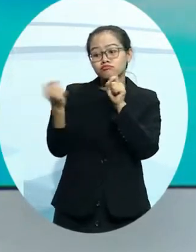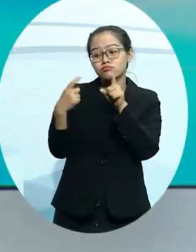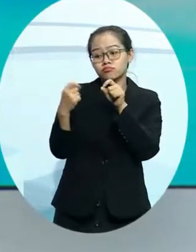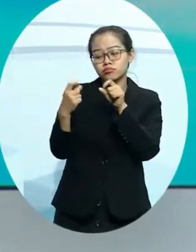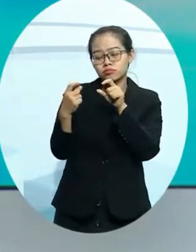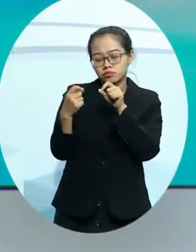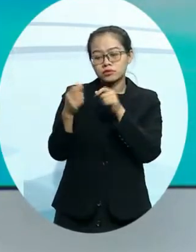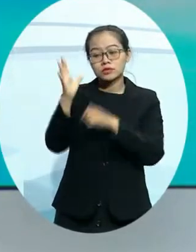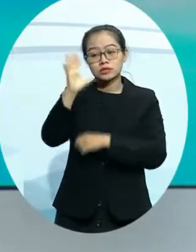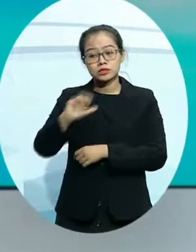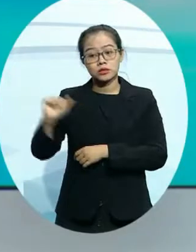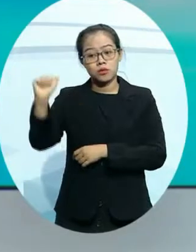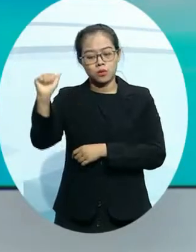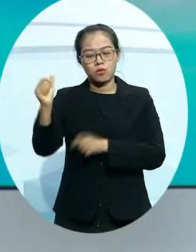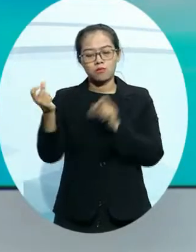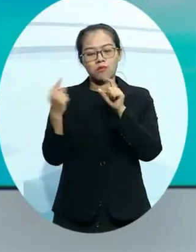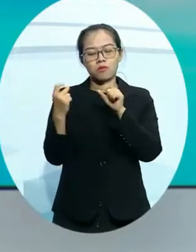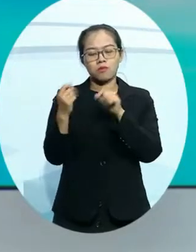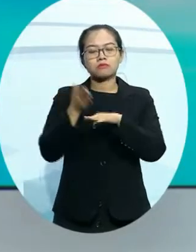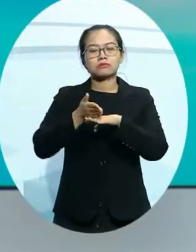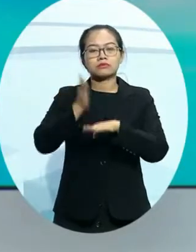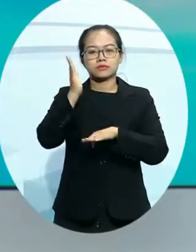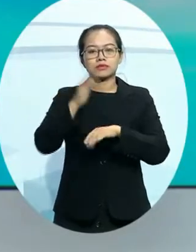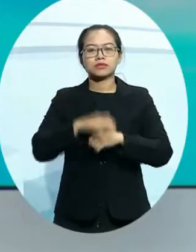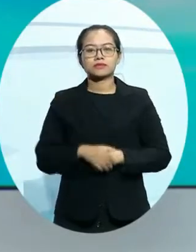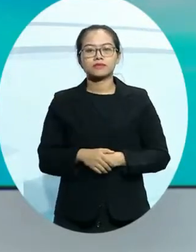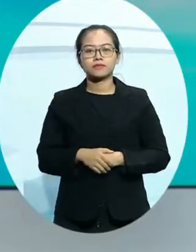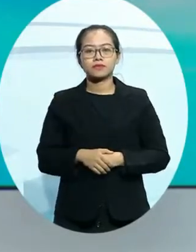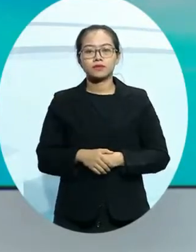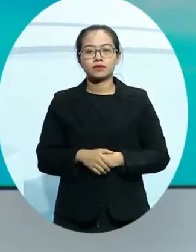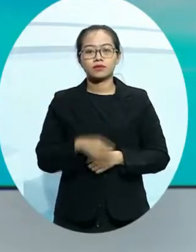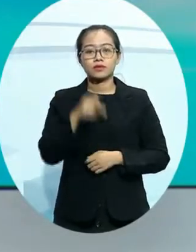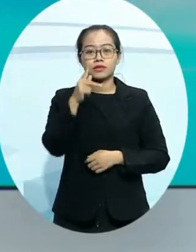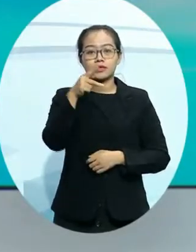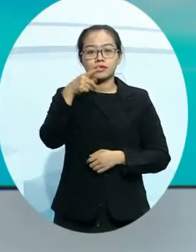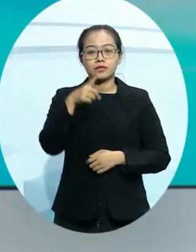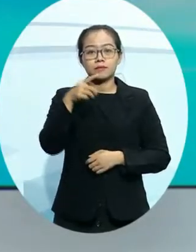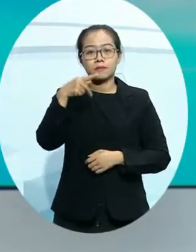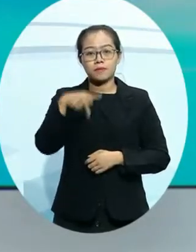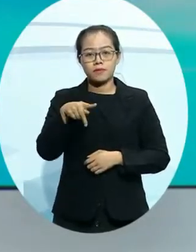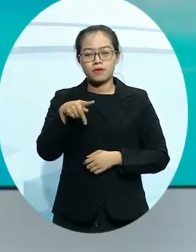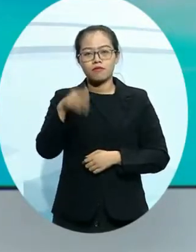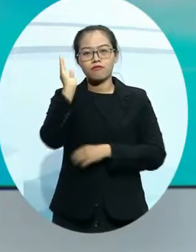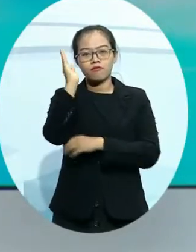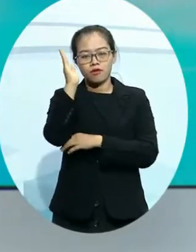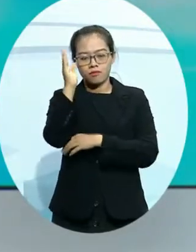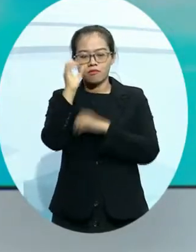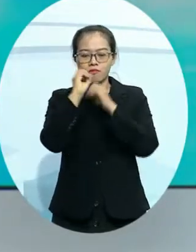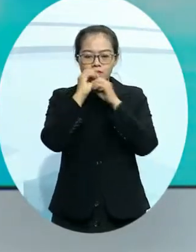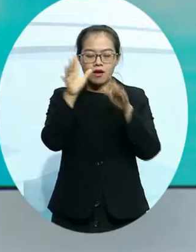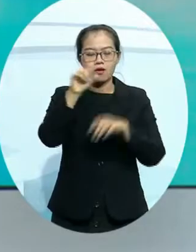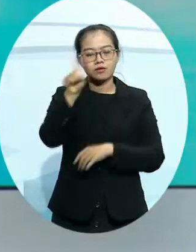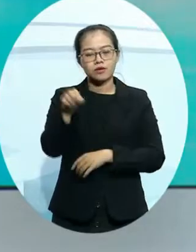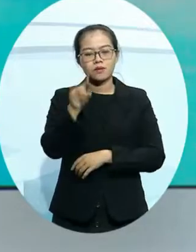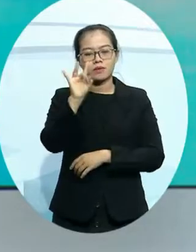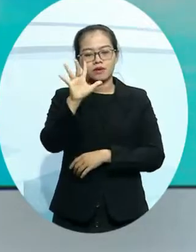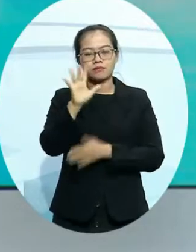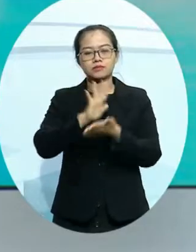điều cần thiết. Đây là tuyên bố được người phát ngôn Điện Kremlin Dmitry Peskov khi phát biểu với báo giới vào ngày 15 tháng 6.